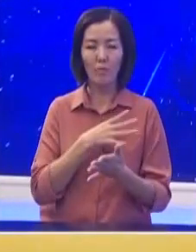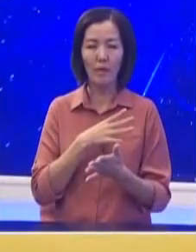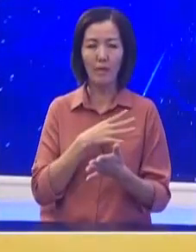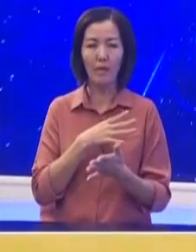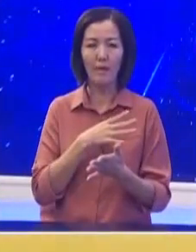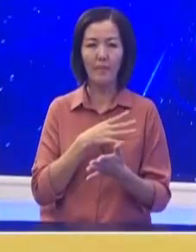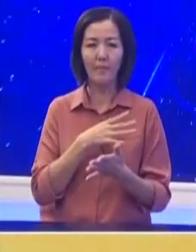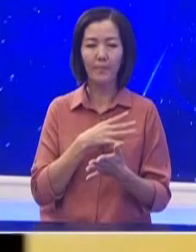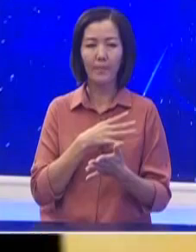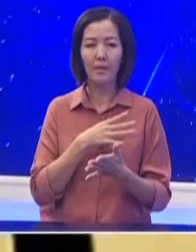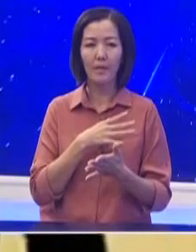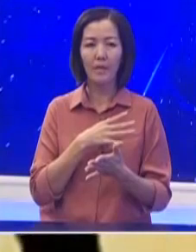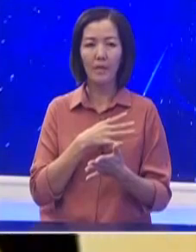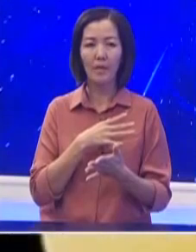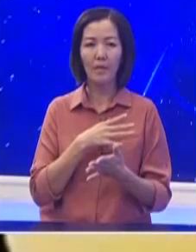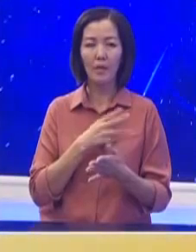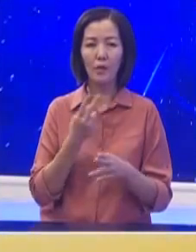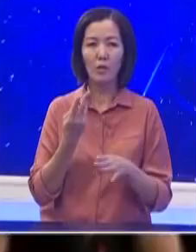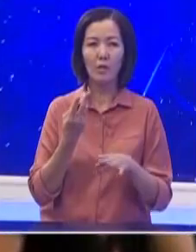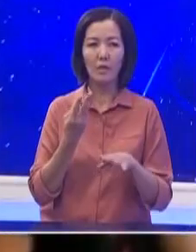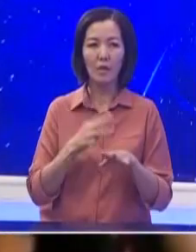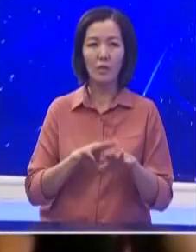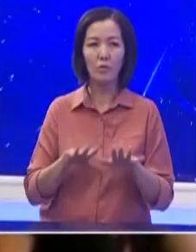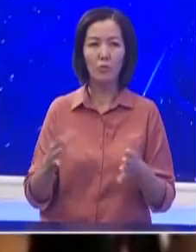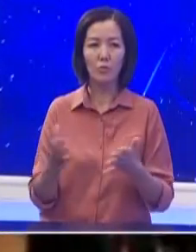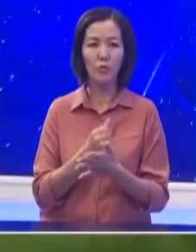Есімгүл Күйлова қоржынды қоламен толықтырды.